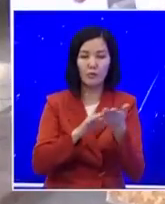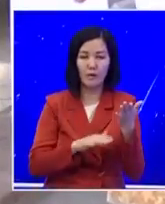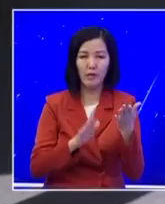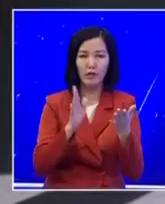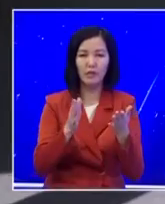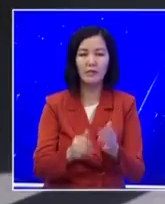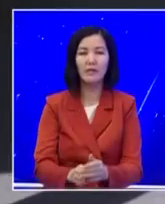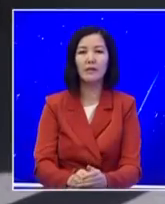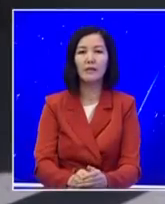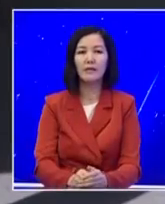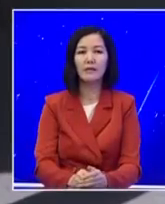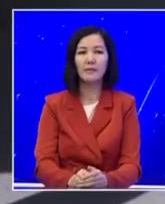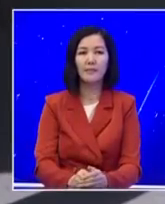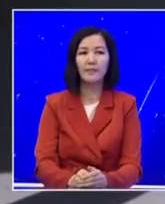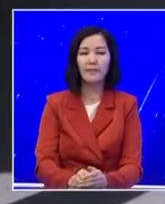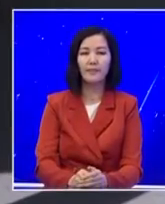будет точно.